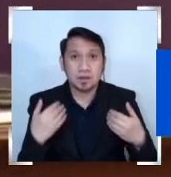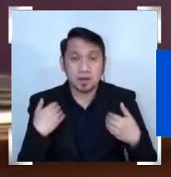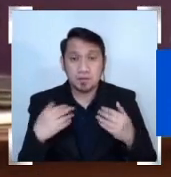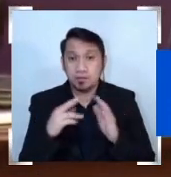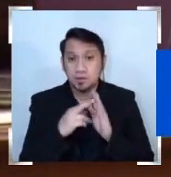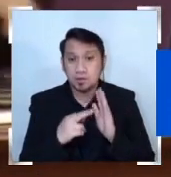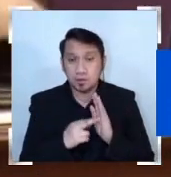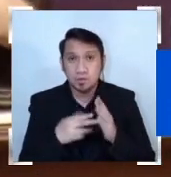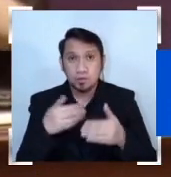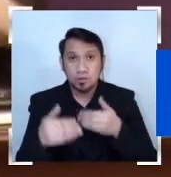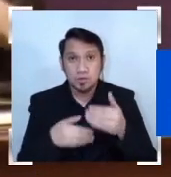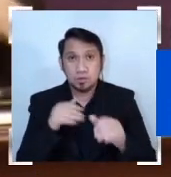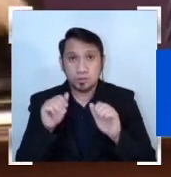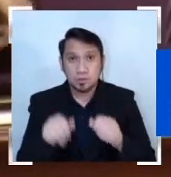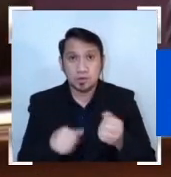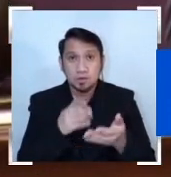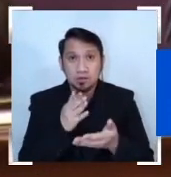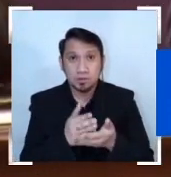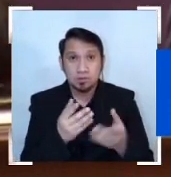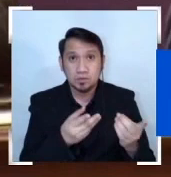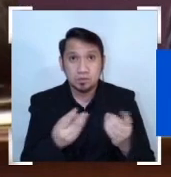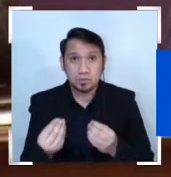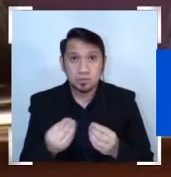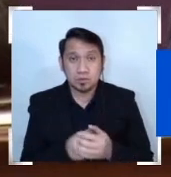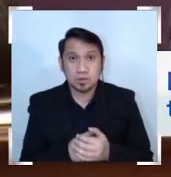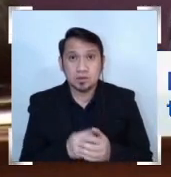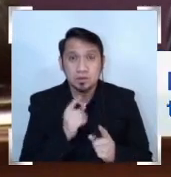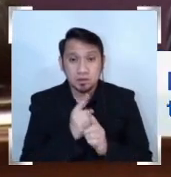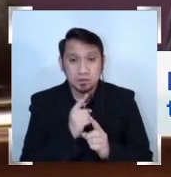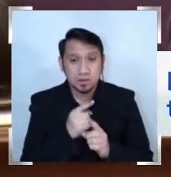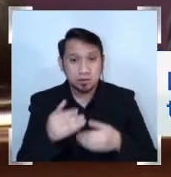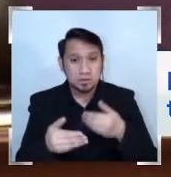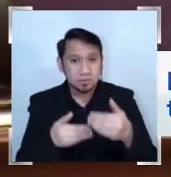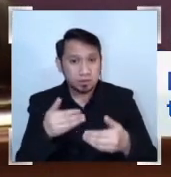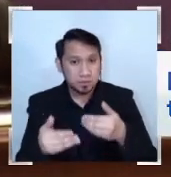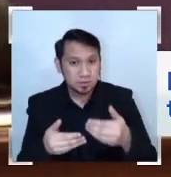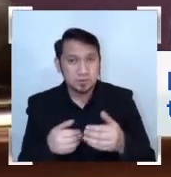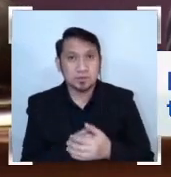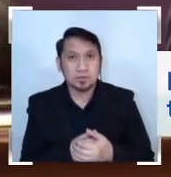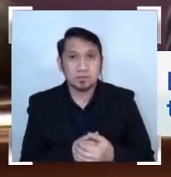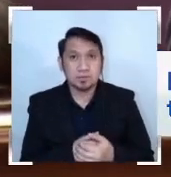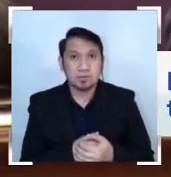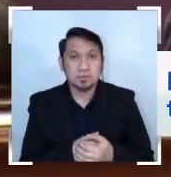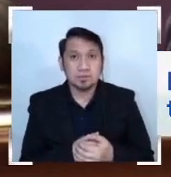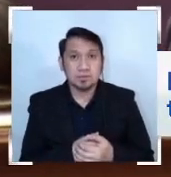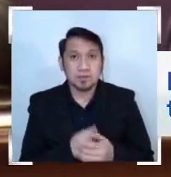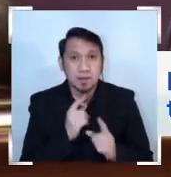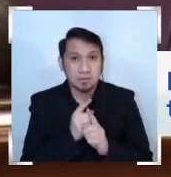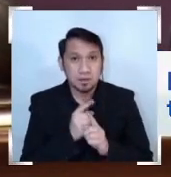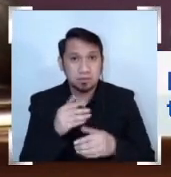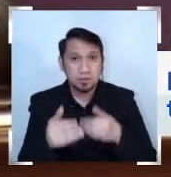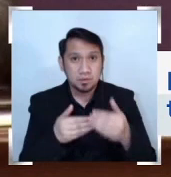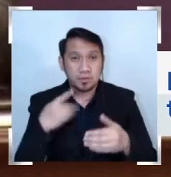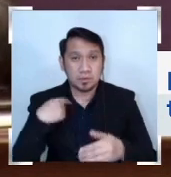maaari nilang puntahan, isagawa, para po proper ang ventilation ng ganitong mga proseso. Nakahanda naman po